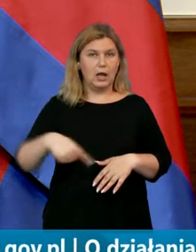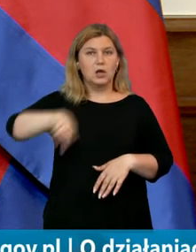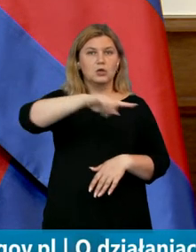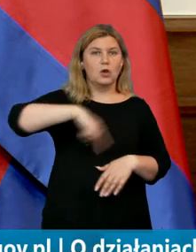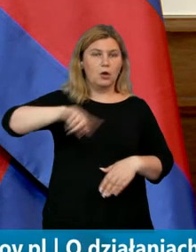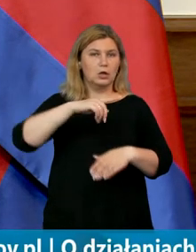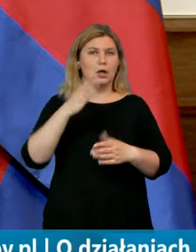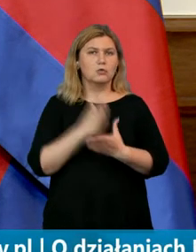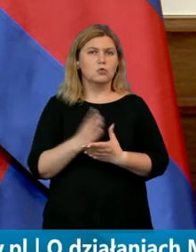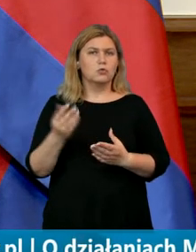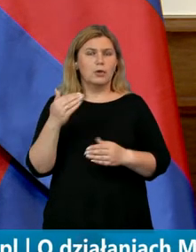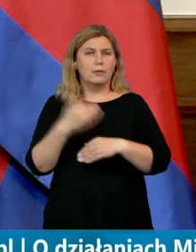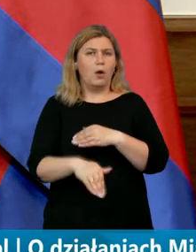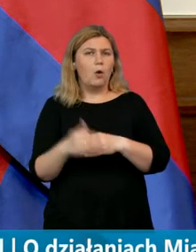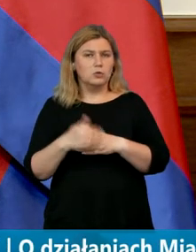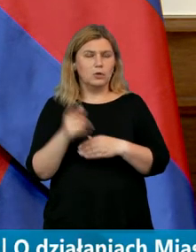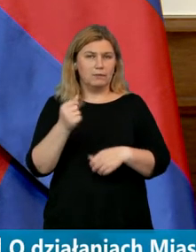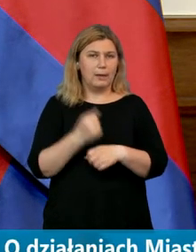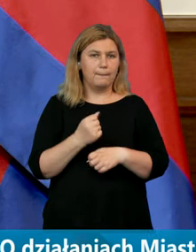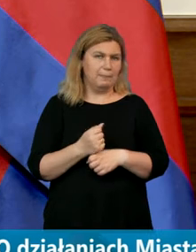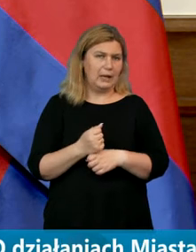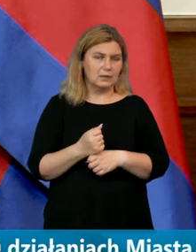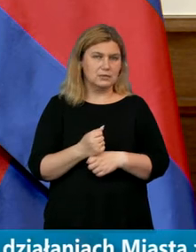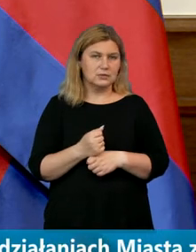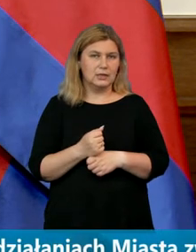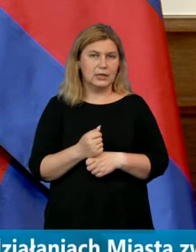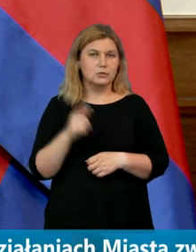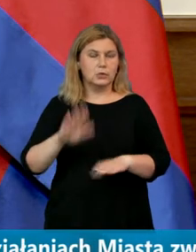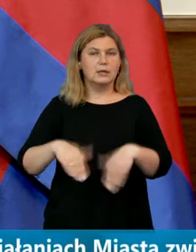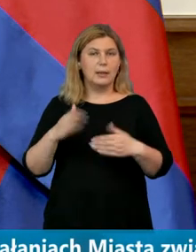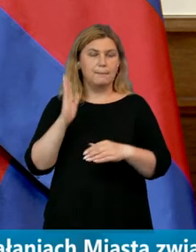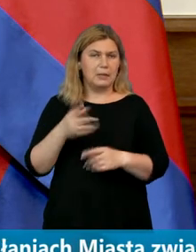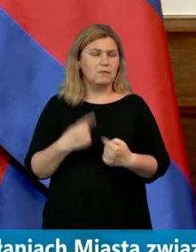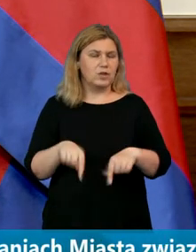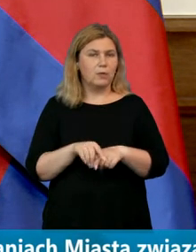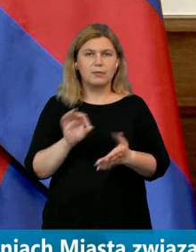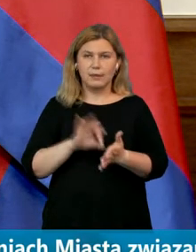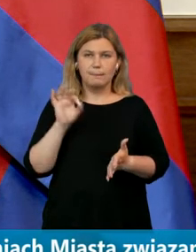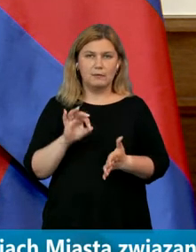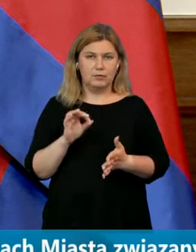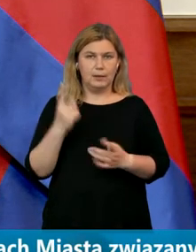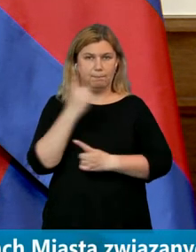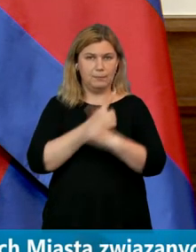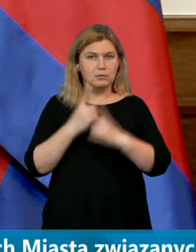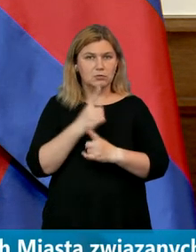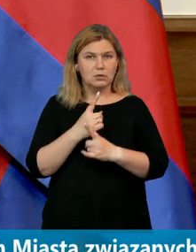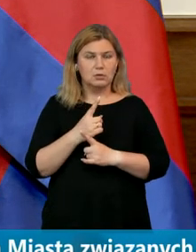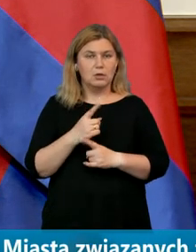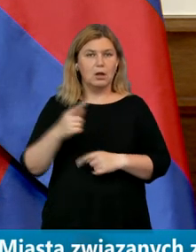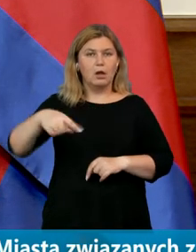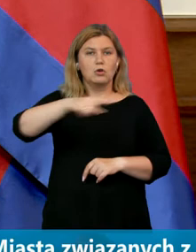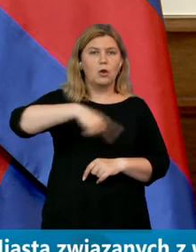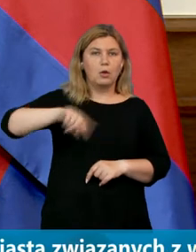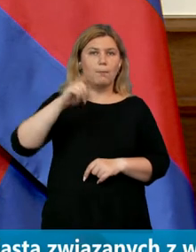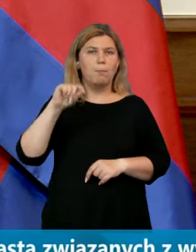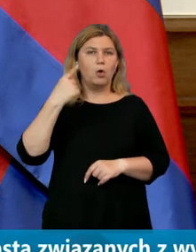już prace kosmetyczne, które przed oddaniem tego obiektu będą na pewno wykonane, więc myślę, że po tym rondzie w Podjuchach będzie